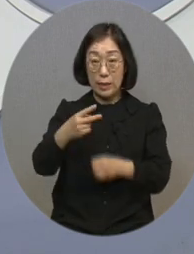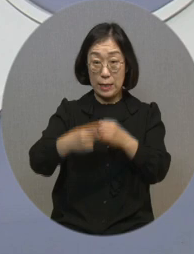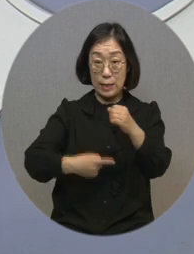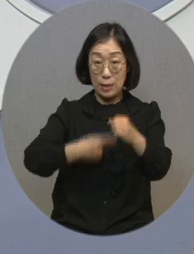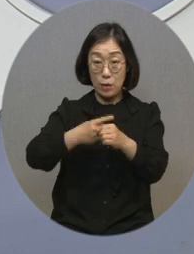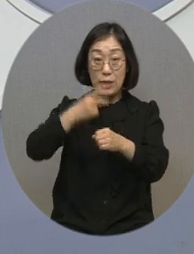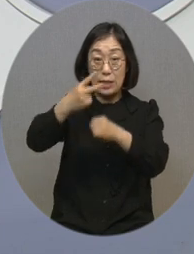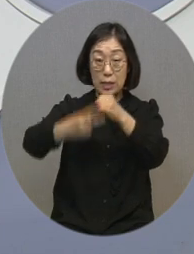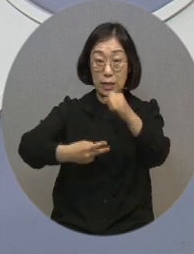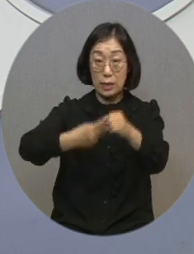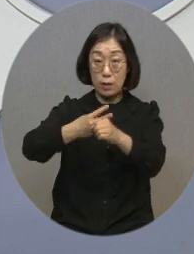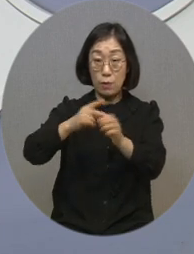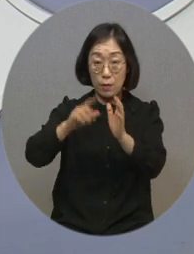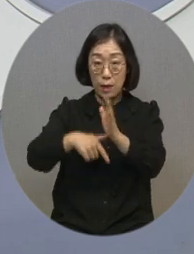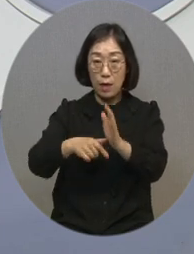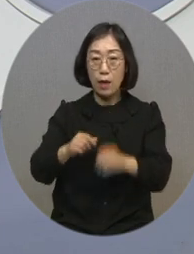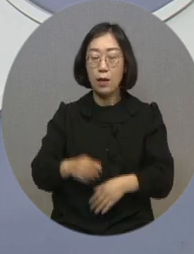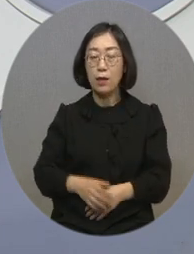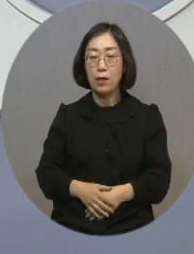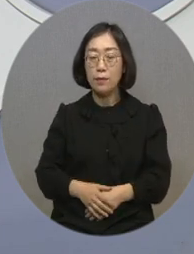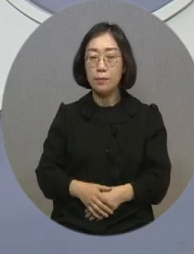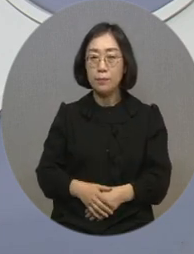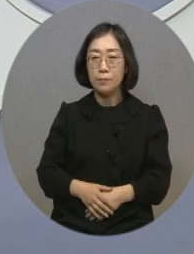때 이제 좀